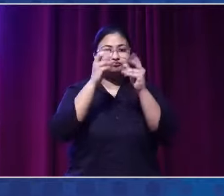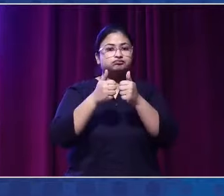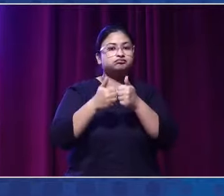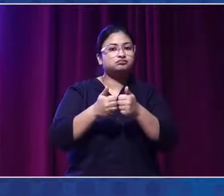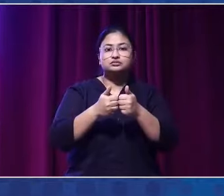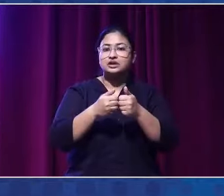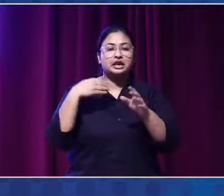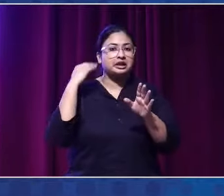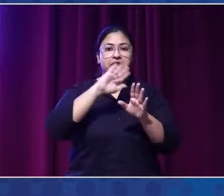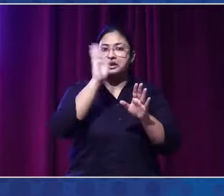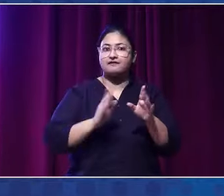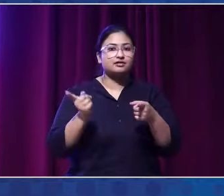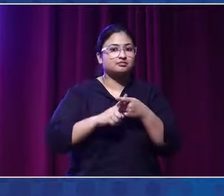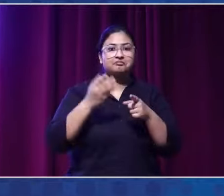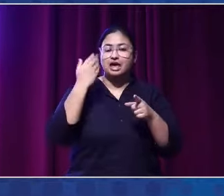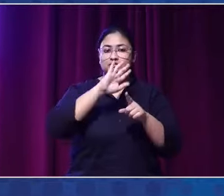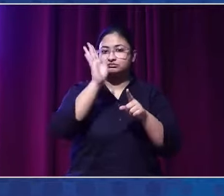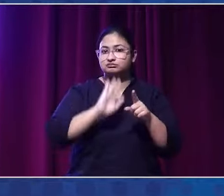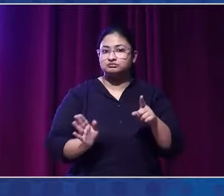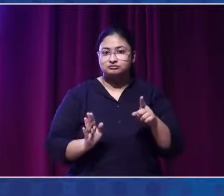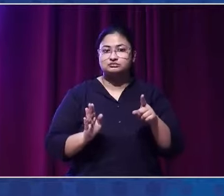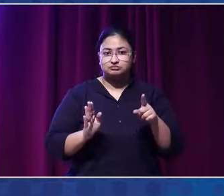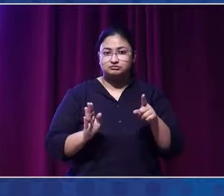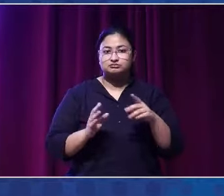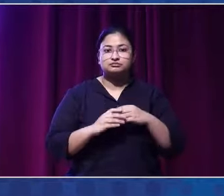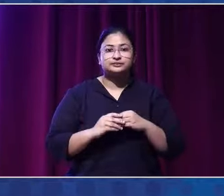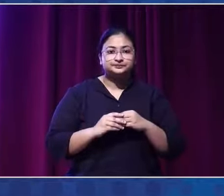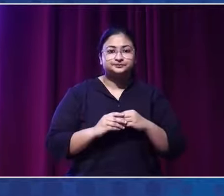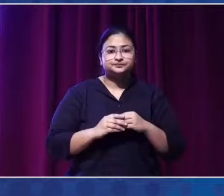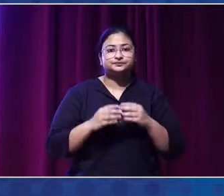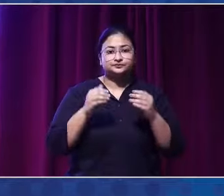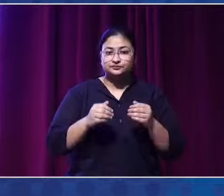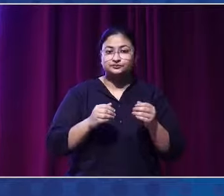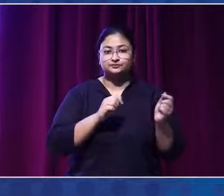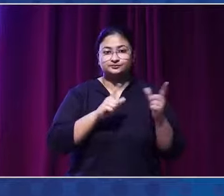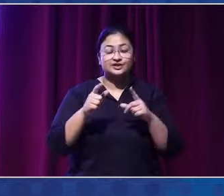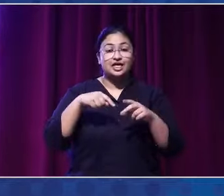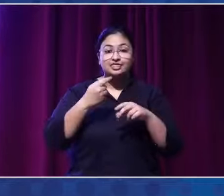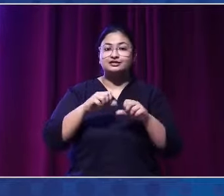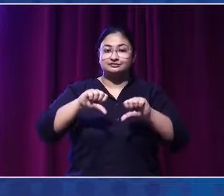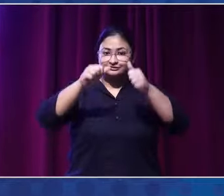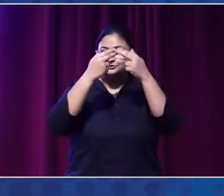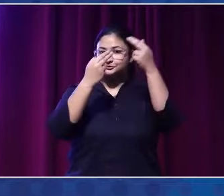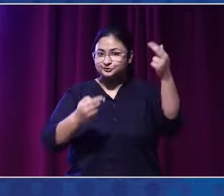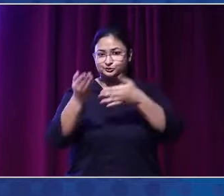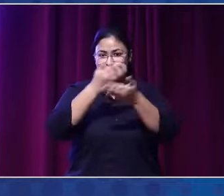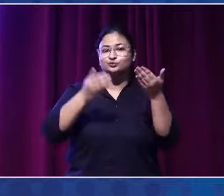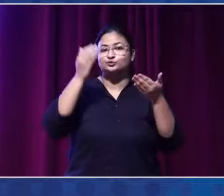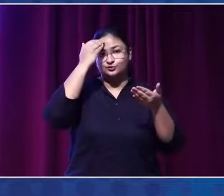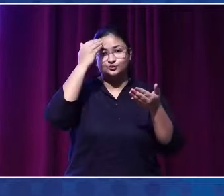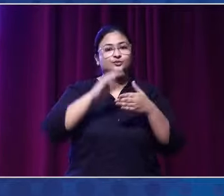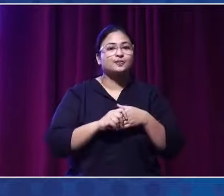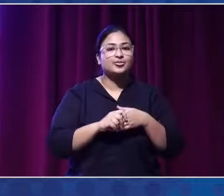हैज नेवर हैपेंड लाइक दिस। नेक्स्ट, दिस इज अनदर सक्सेस स्टोरी विच ऑल ऑफ यू आर अवेयर।